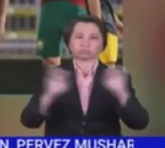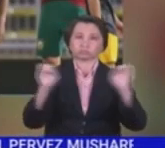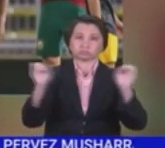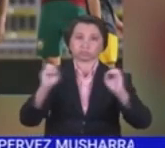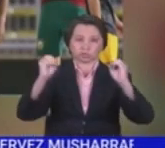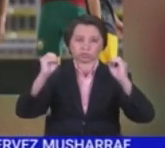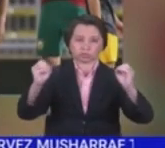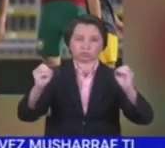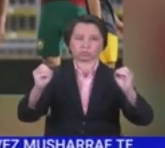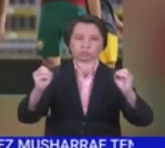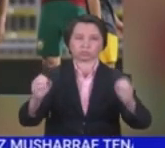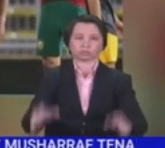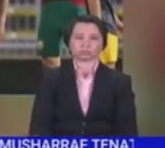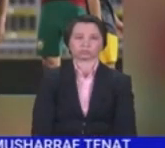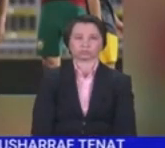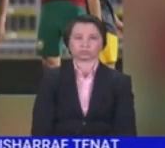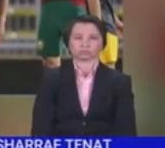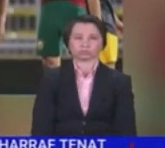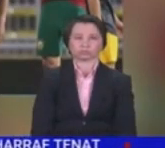jaringan